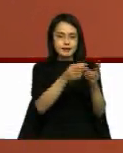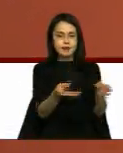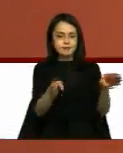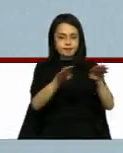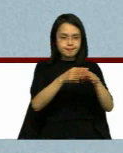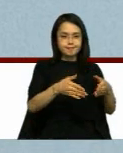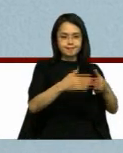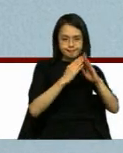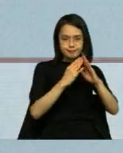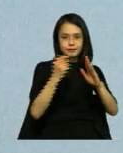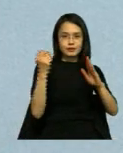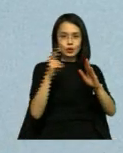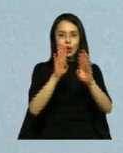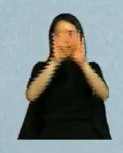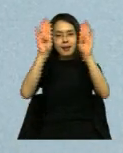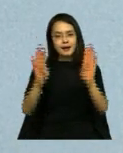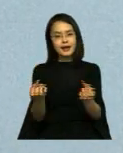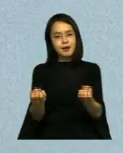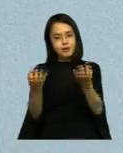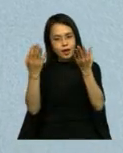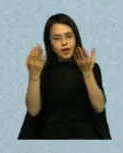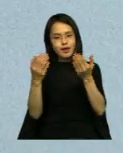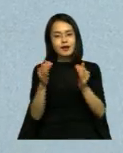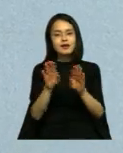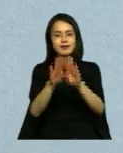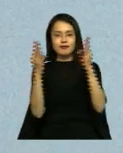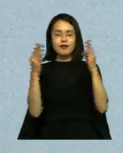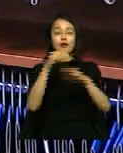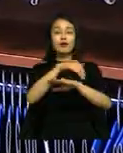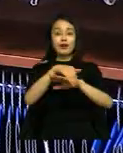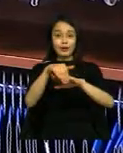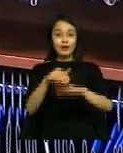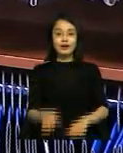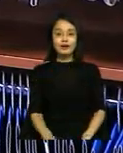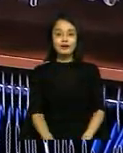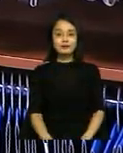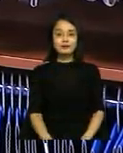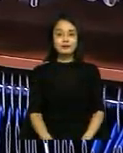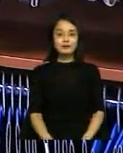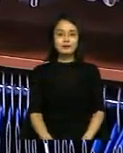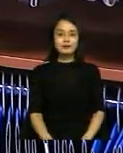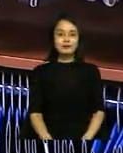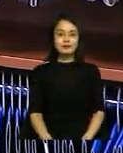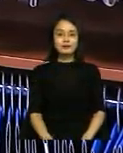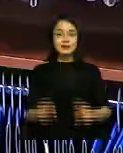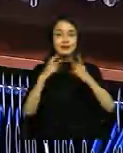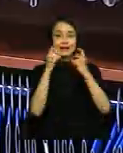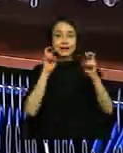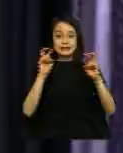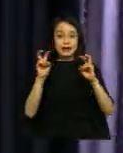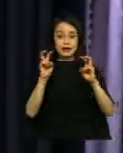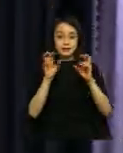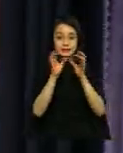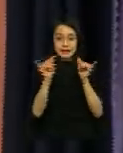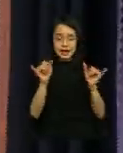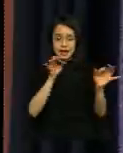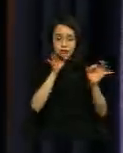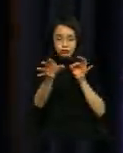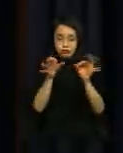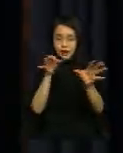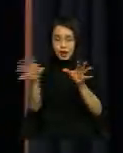추진할 예정입니다 무엇보다 관련 규제가 바랍 에 민간기업 투자가 활성화 될 것으로 업계는 기대하고